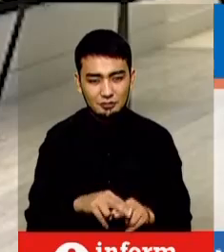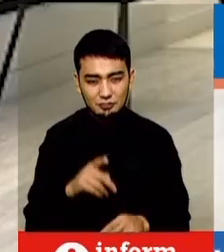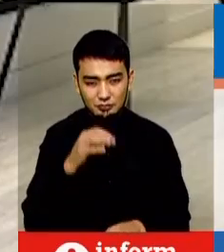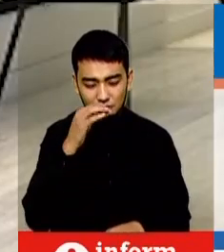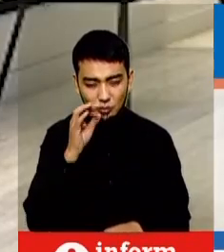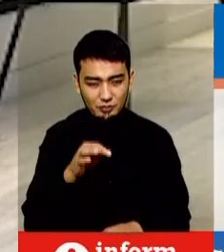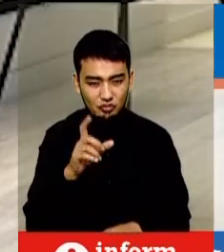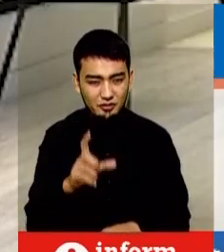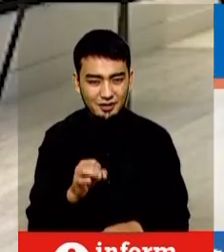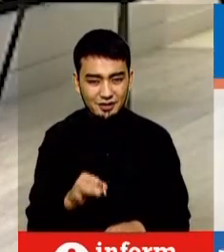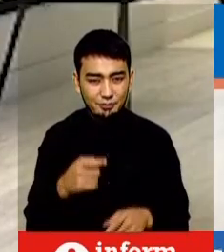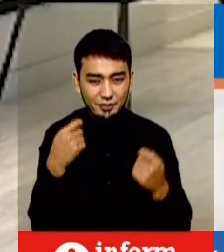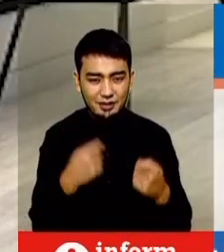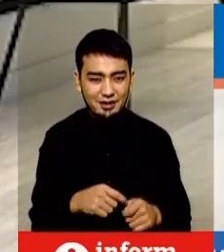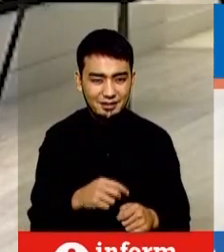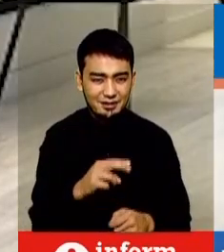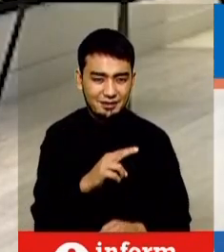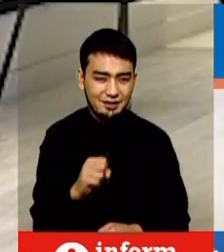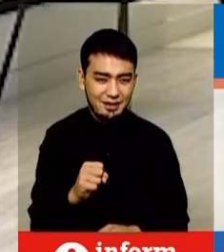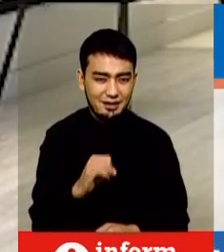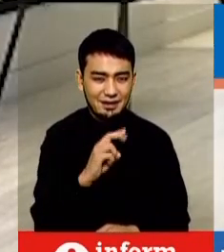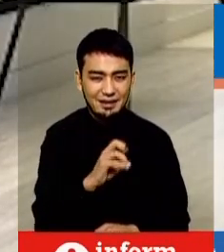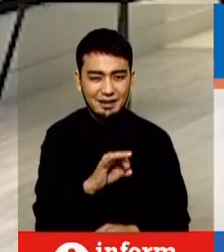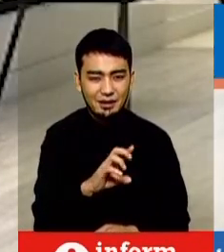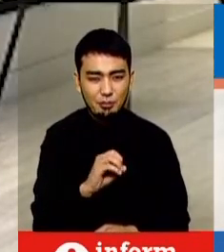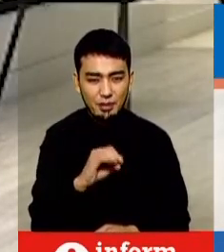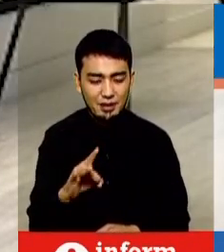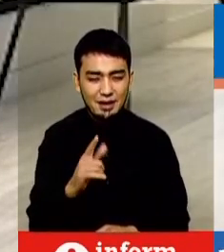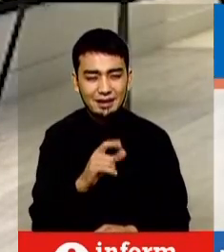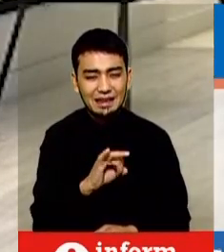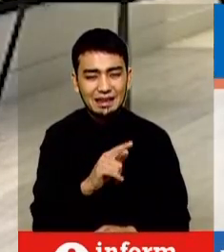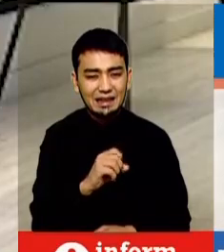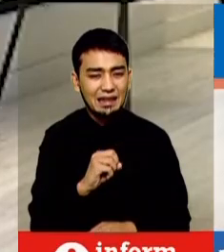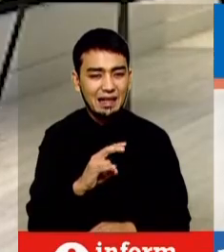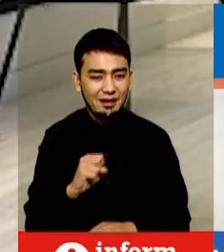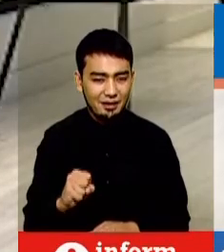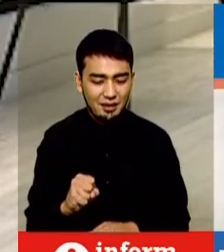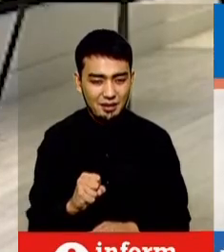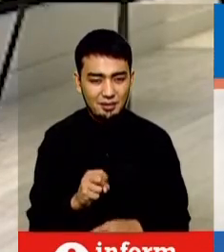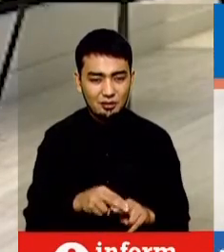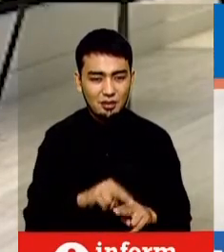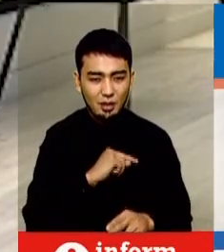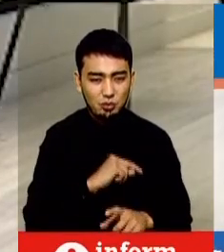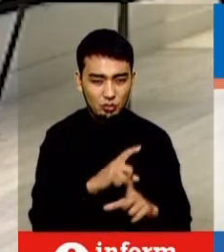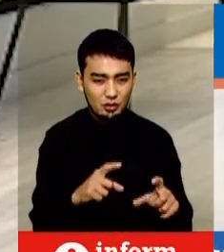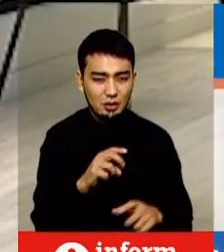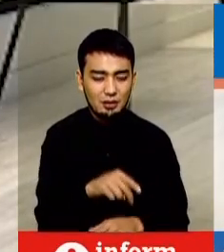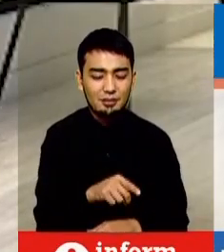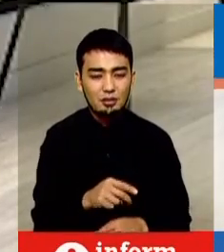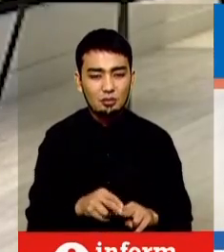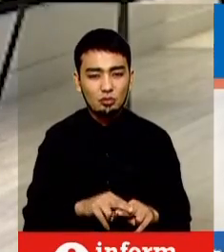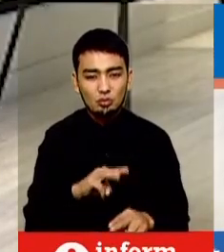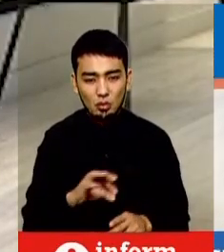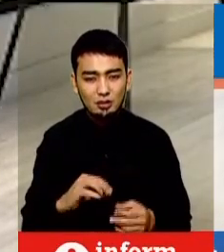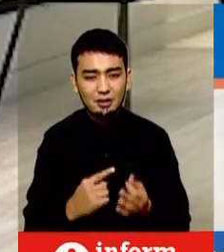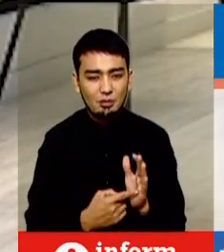заму, и продать необходимость соблюдать кибергигиену сотрудникам компании. Вот это то, что